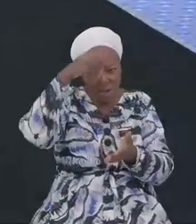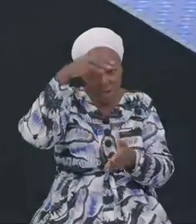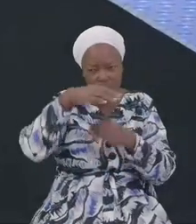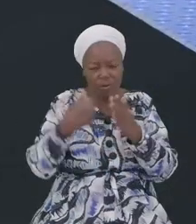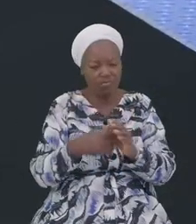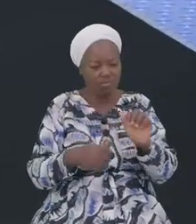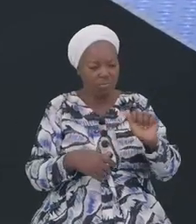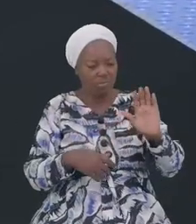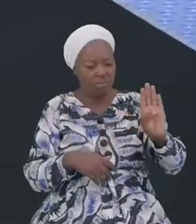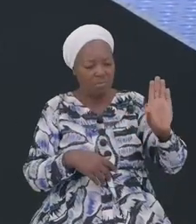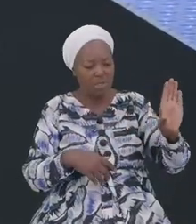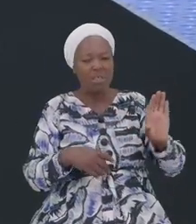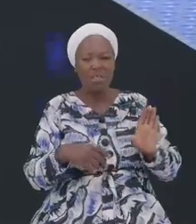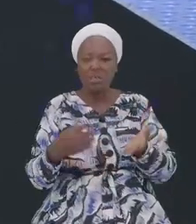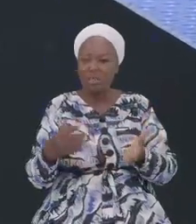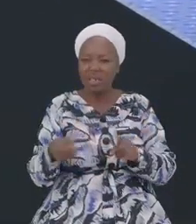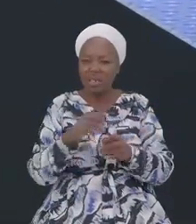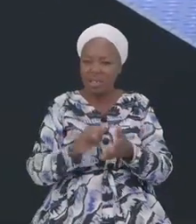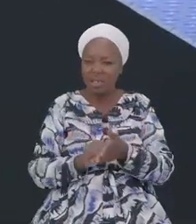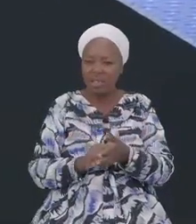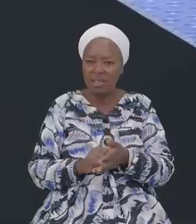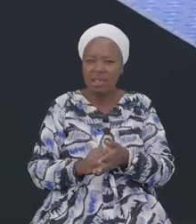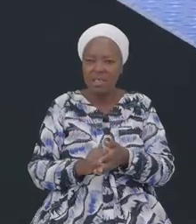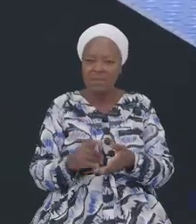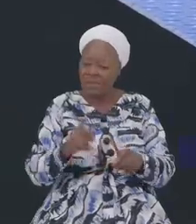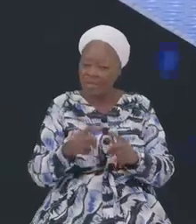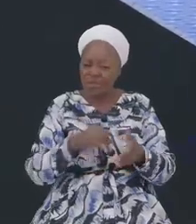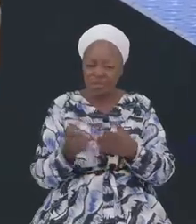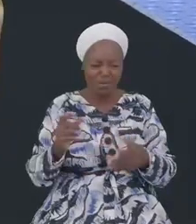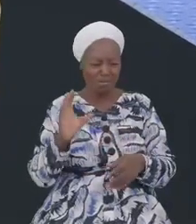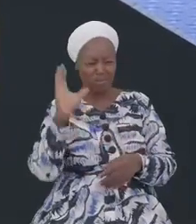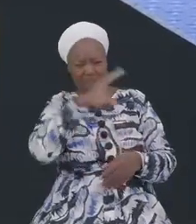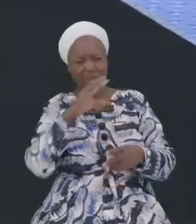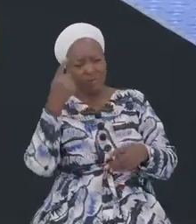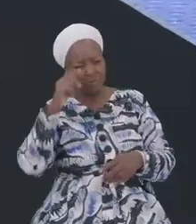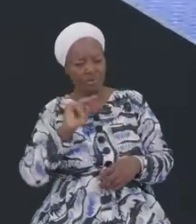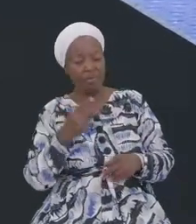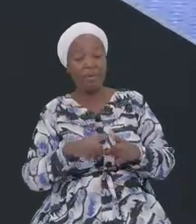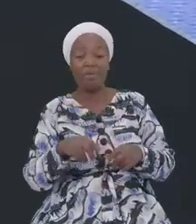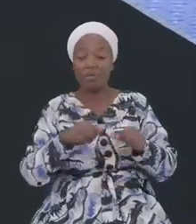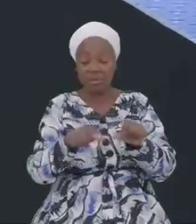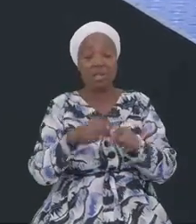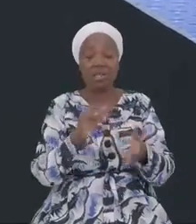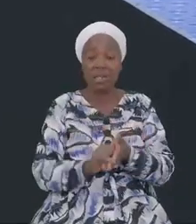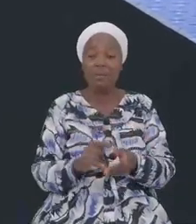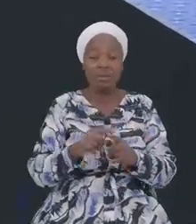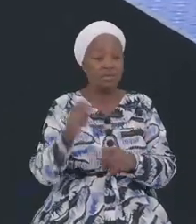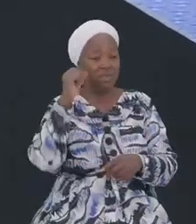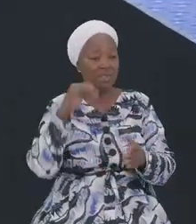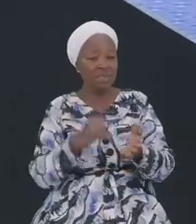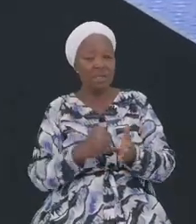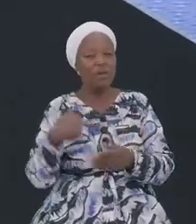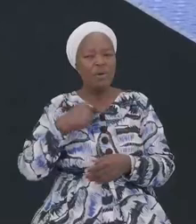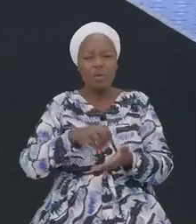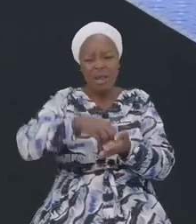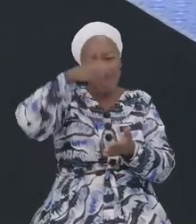l'alphabet français ou en anglais. C'était difficile. On a continué jusqu'à maîtriser l'alphabet. Nous avons appris